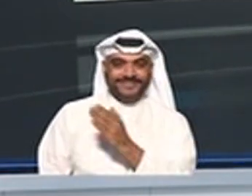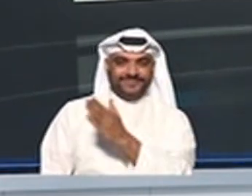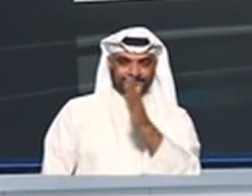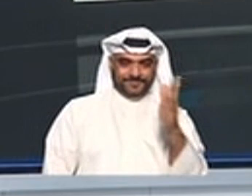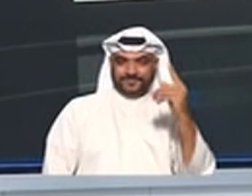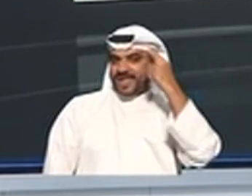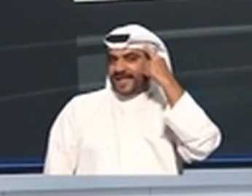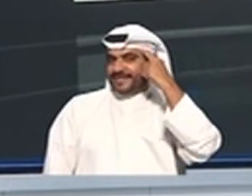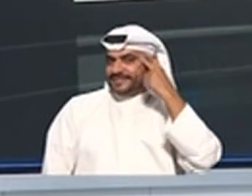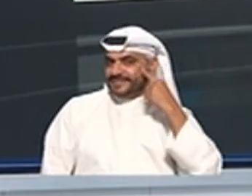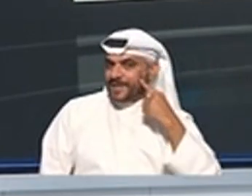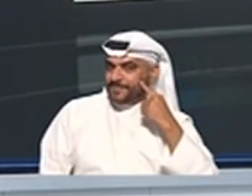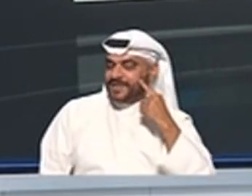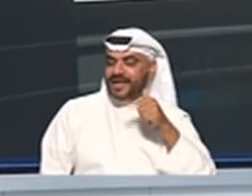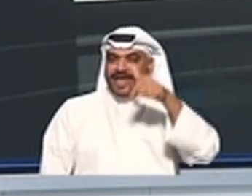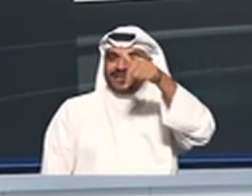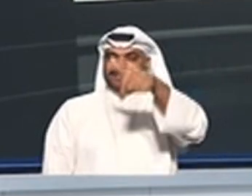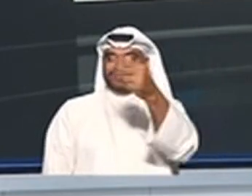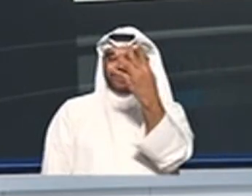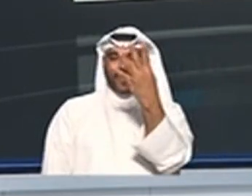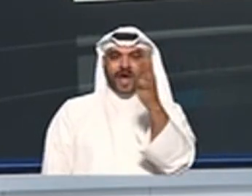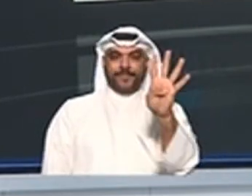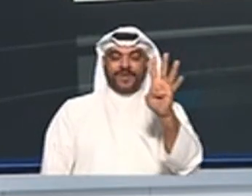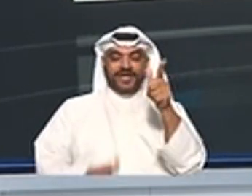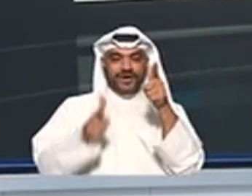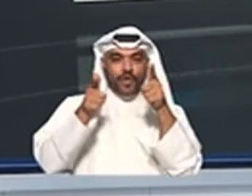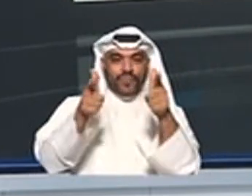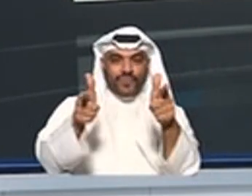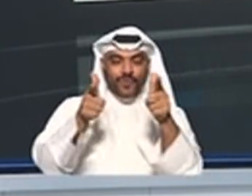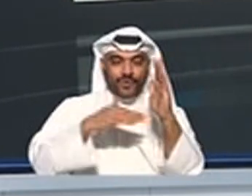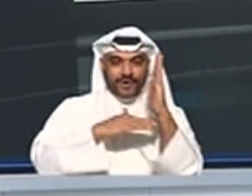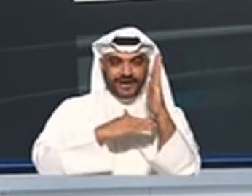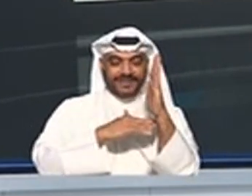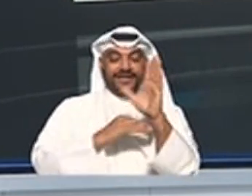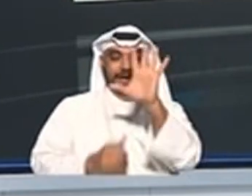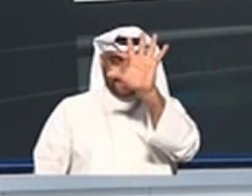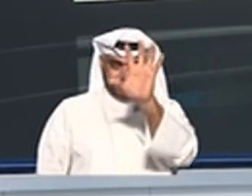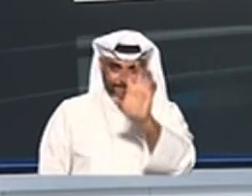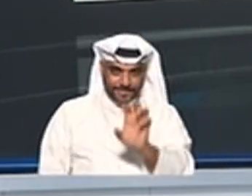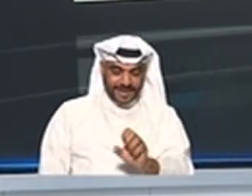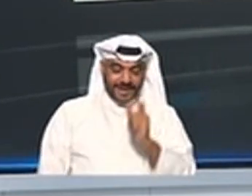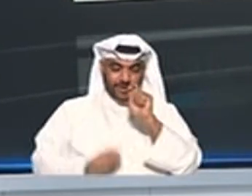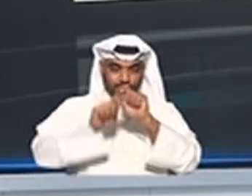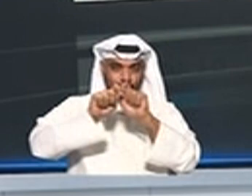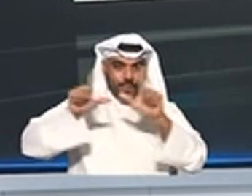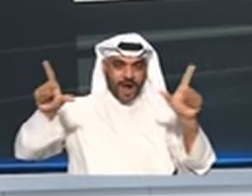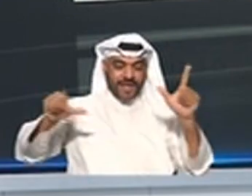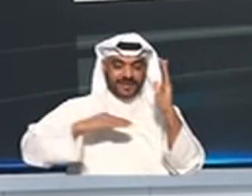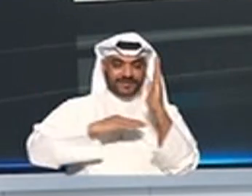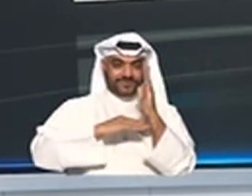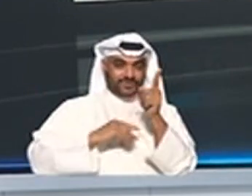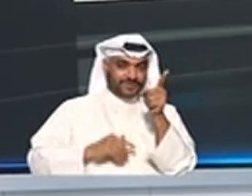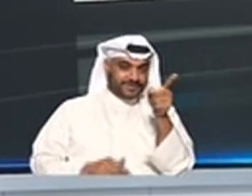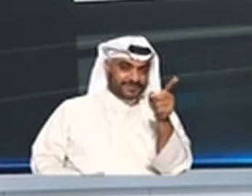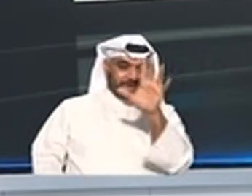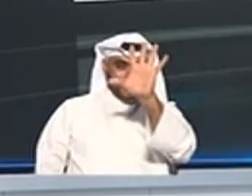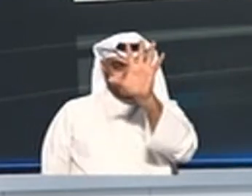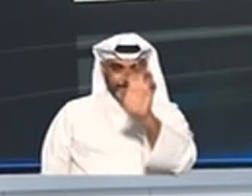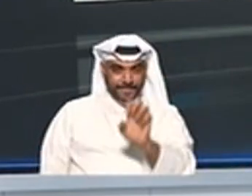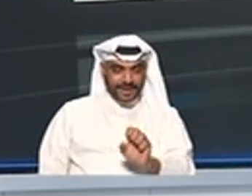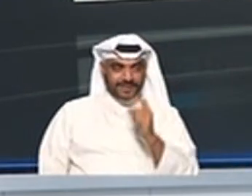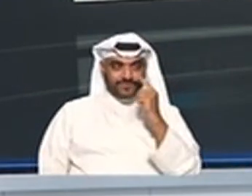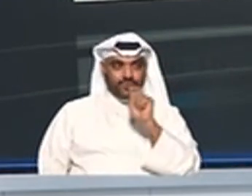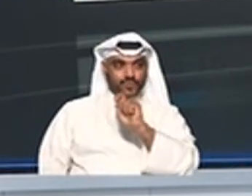السبت بإذن الله 46 العظمى، والصغرى 28 درجة مئوية، والرياح شمالية غربية إلى متقلبة الاتجاه خفيفة إلى معتدلة من 8